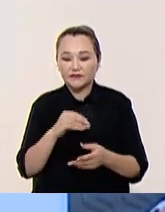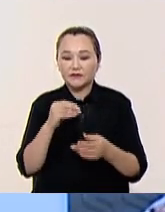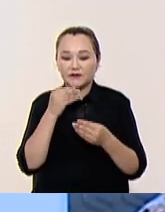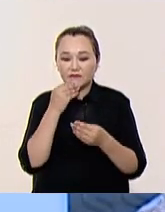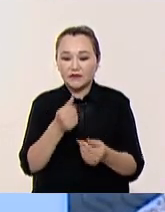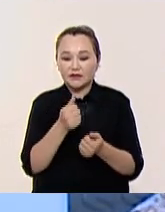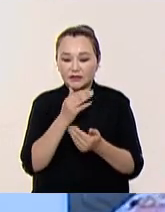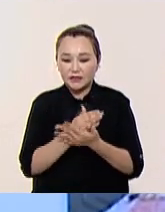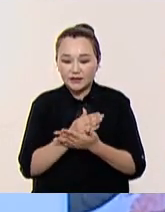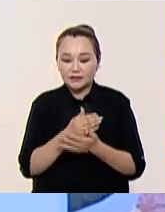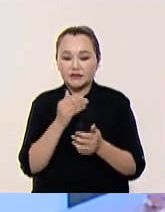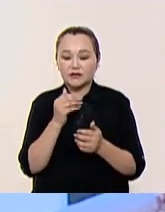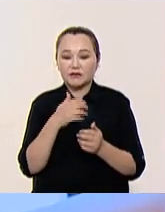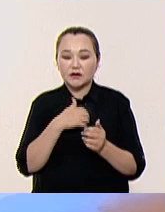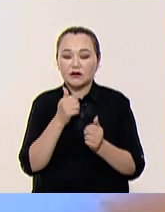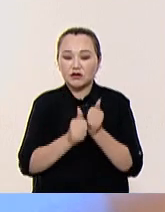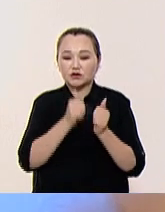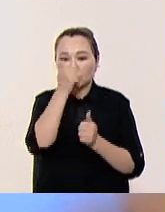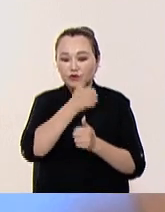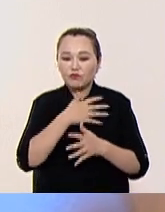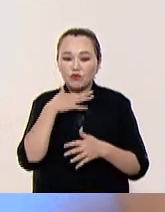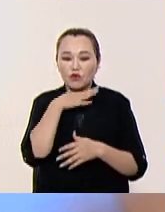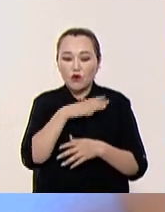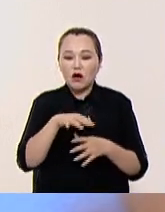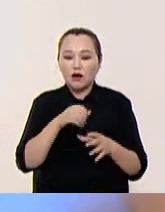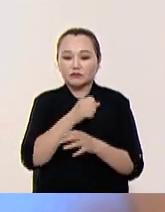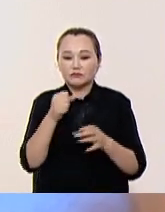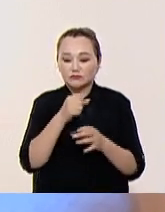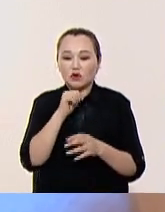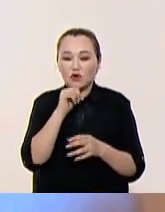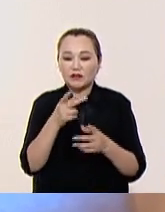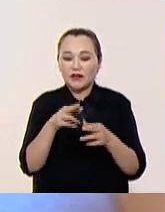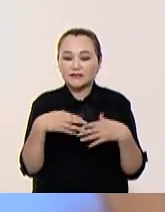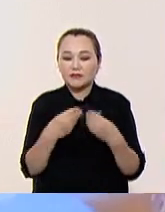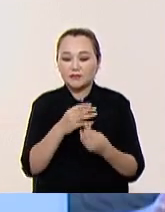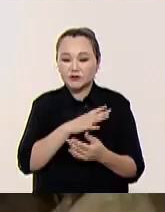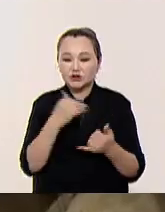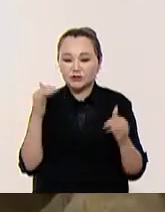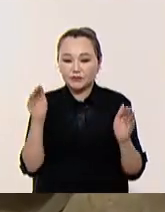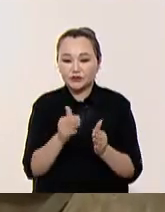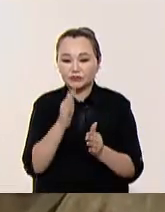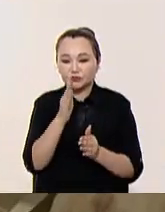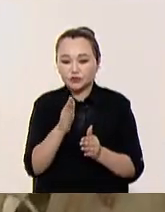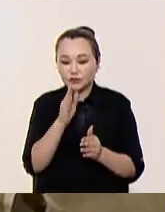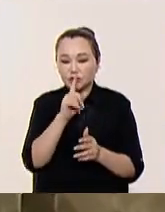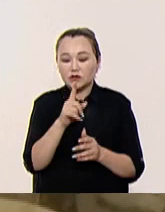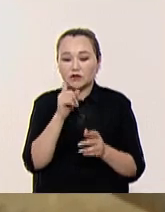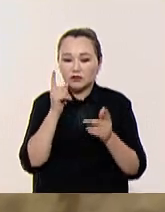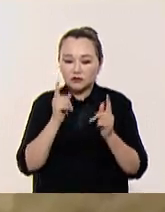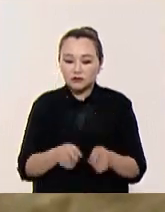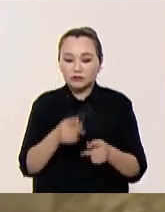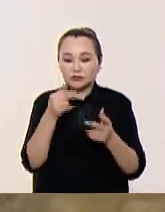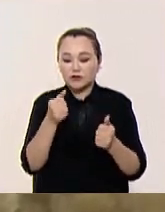етті. Әшінде жыл сайын біз көп банка жауап қоятымыз балашағаға, бірақ биылға азайтамыз. Мамандар расында да